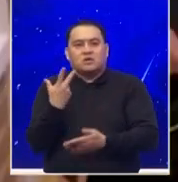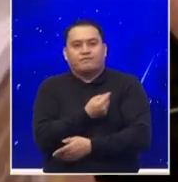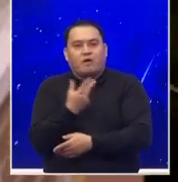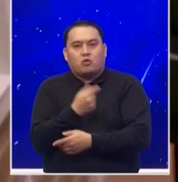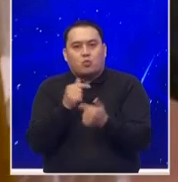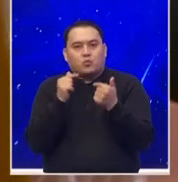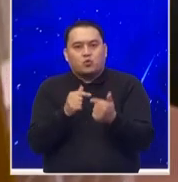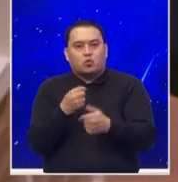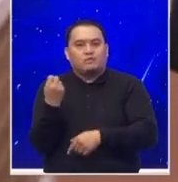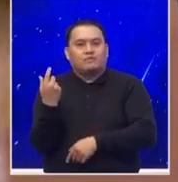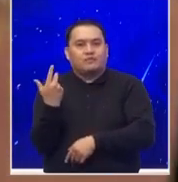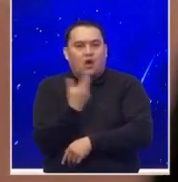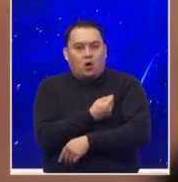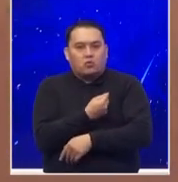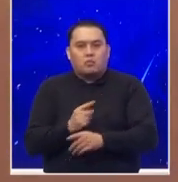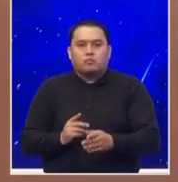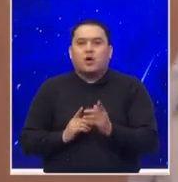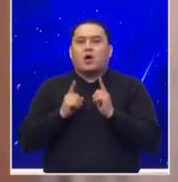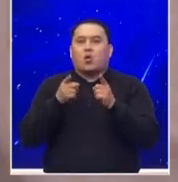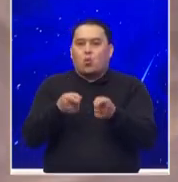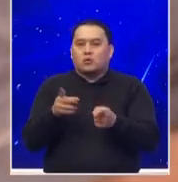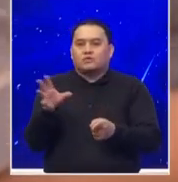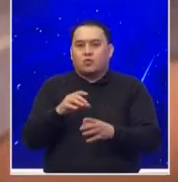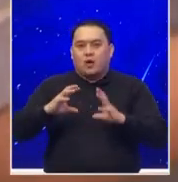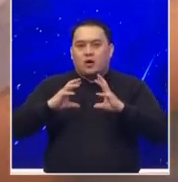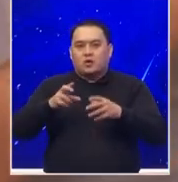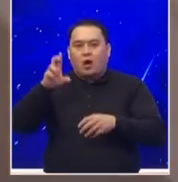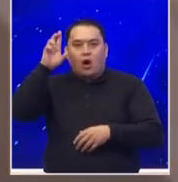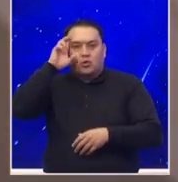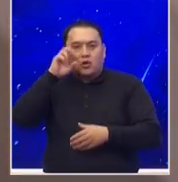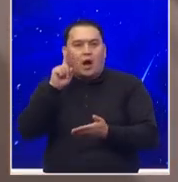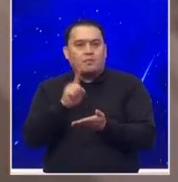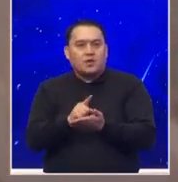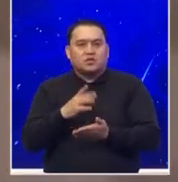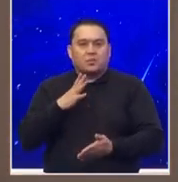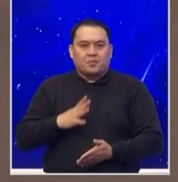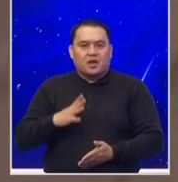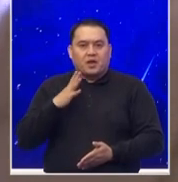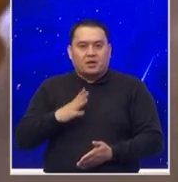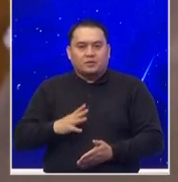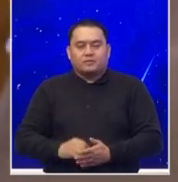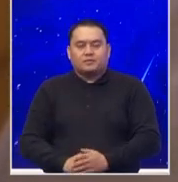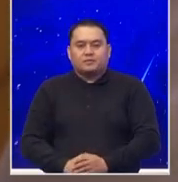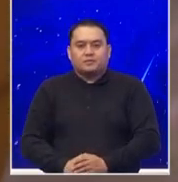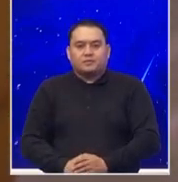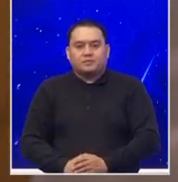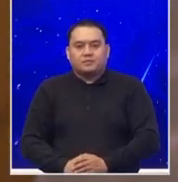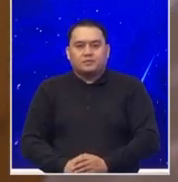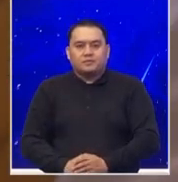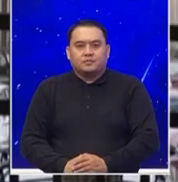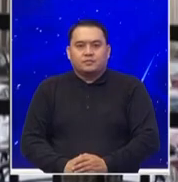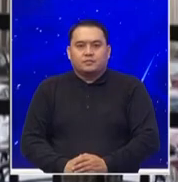вакцин от коронавируса. И они поступят во все страны. Но мы должны быть терпеливыми, подчеркнула эксперт.